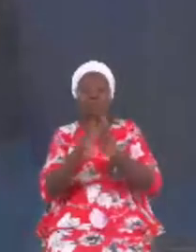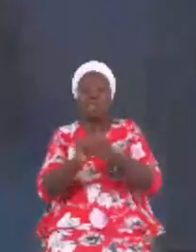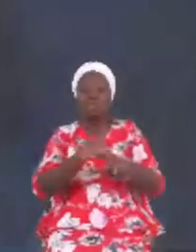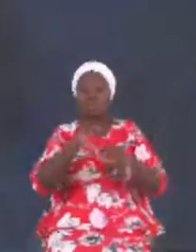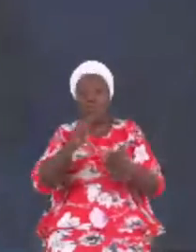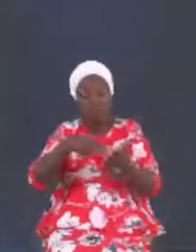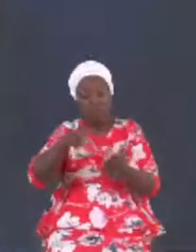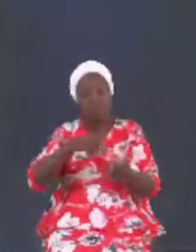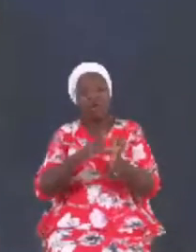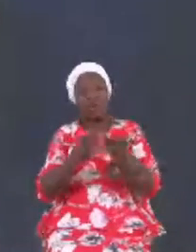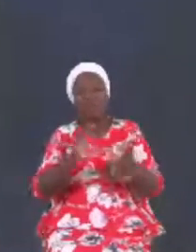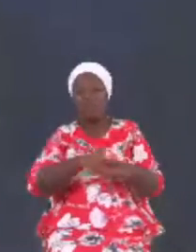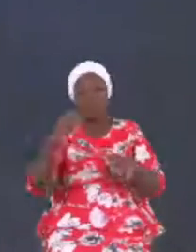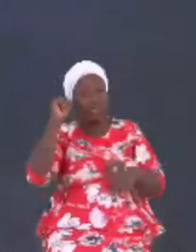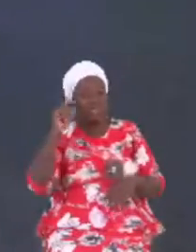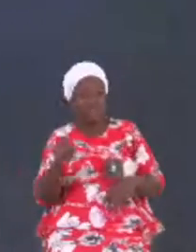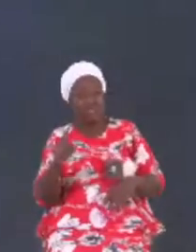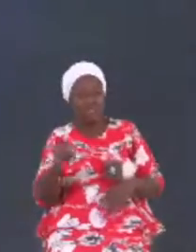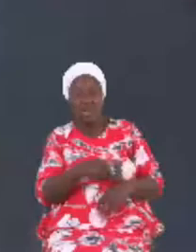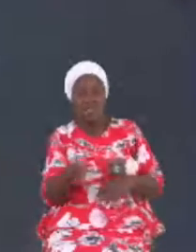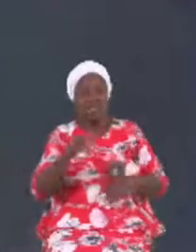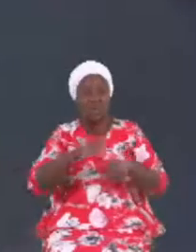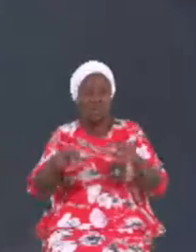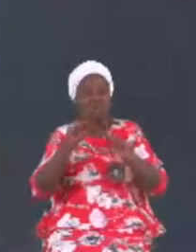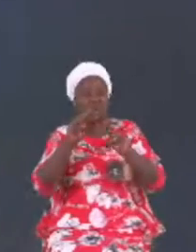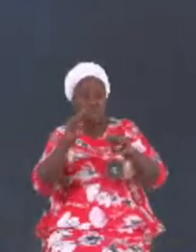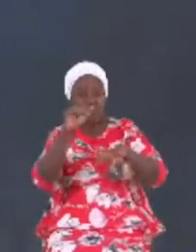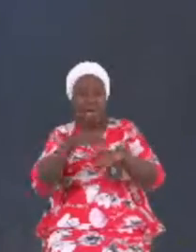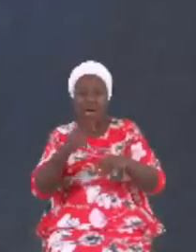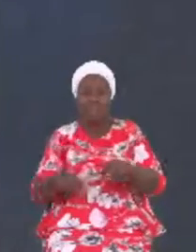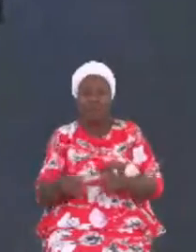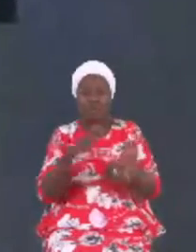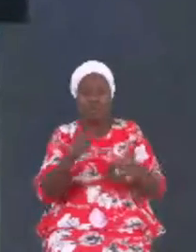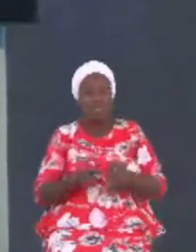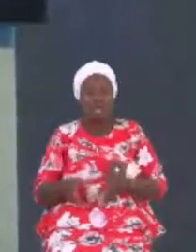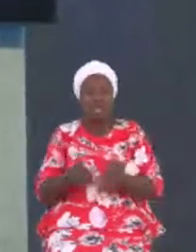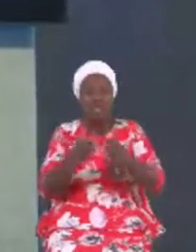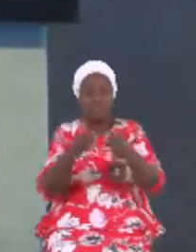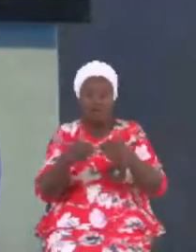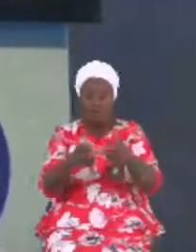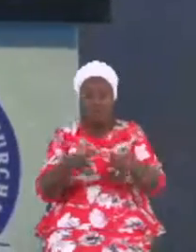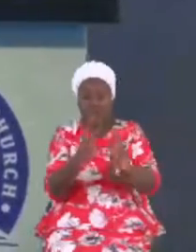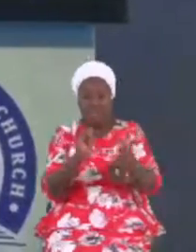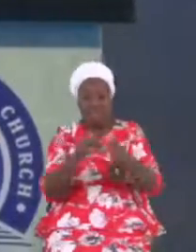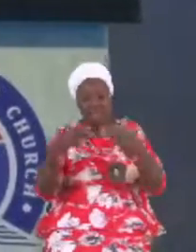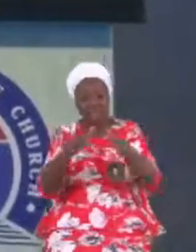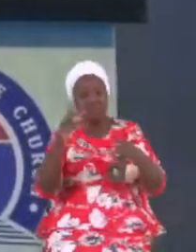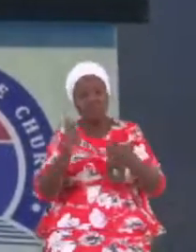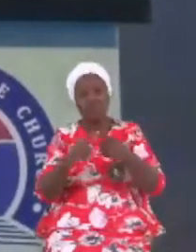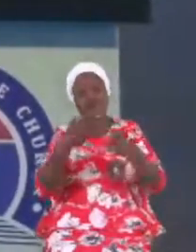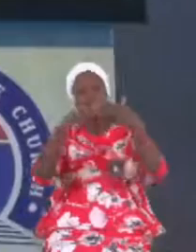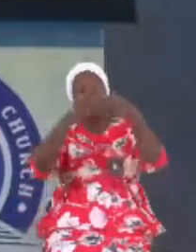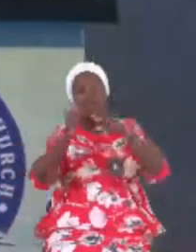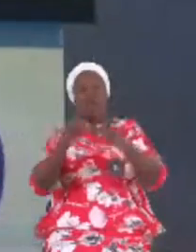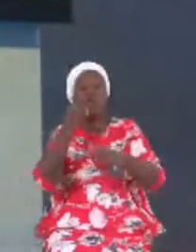Bible et qui ne comprennent pas, ils ne regardent pas le chemin, la direction qui mène à la